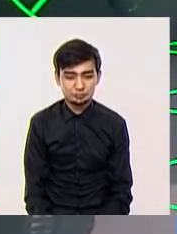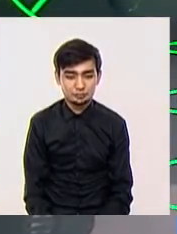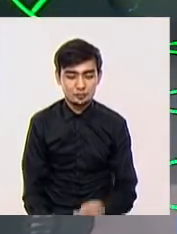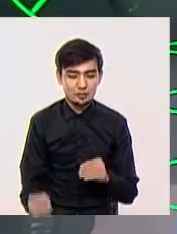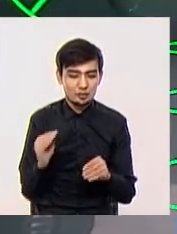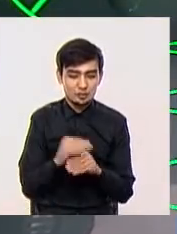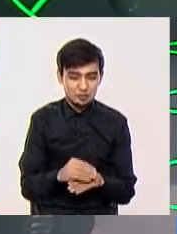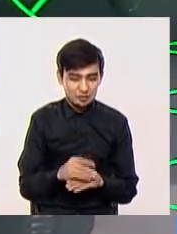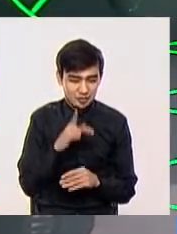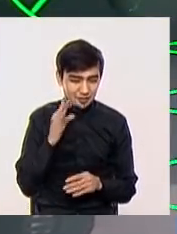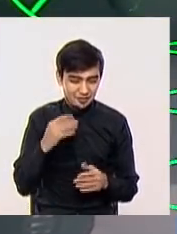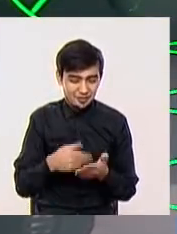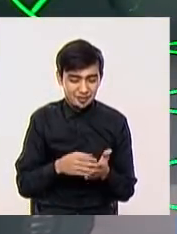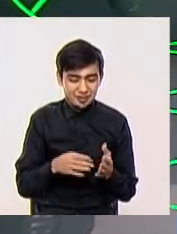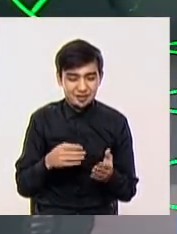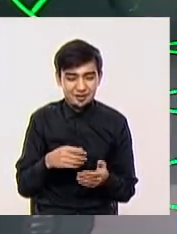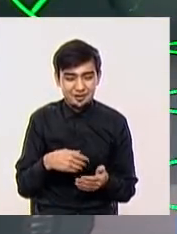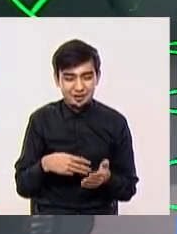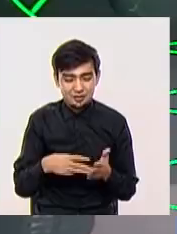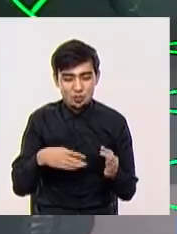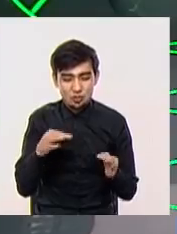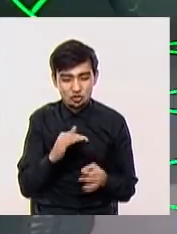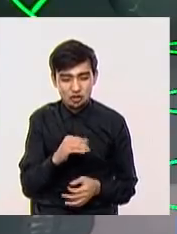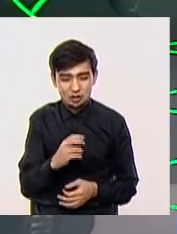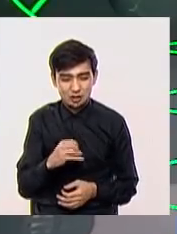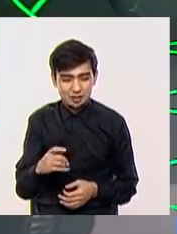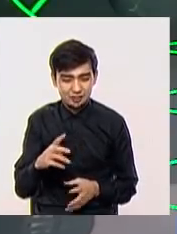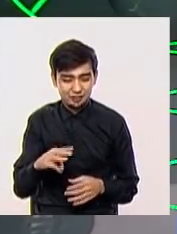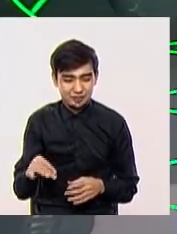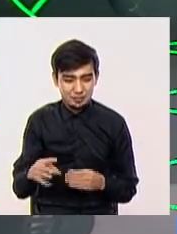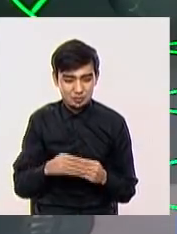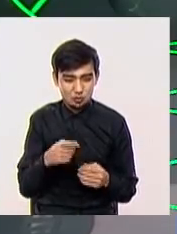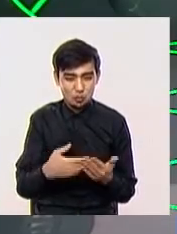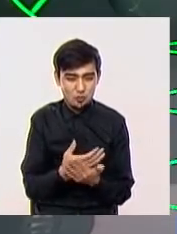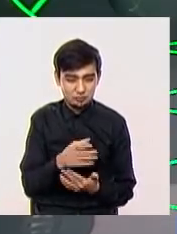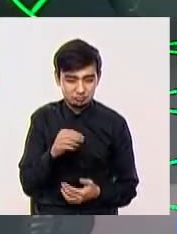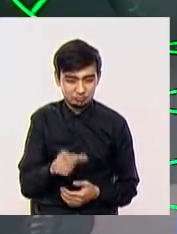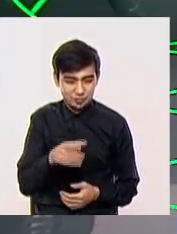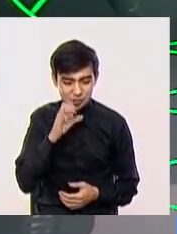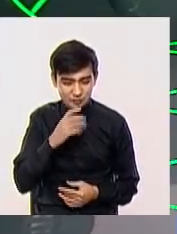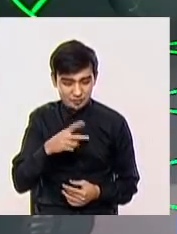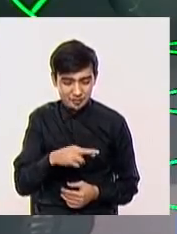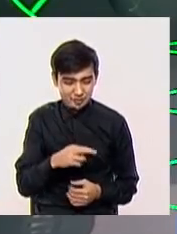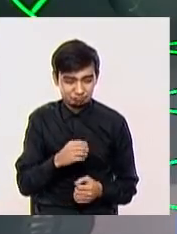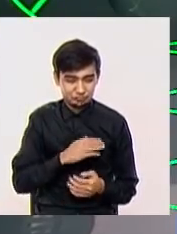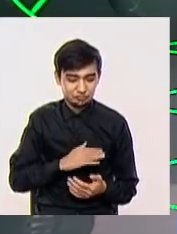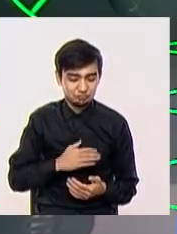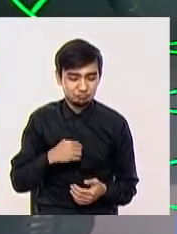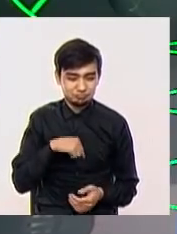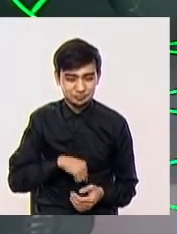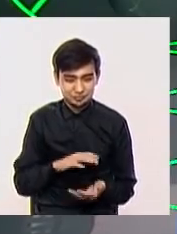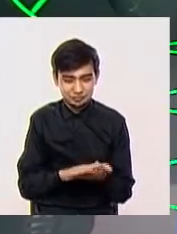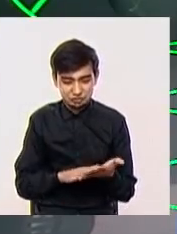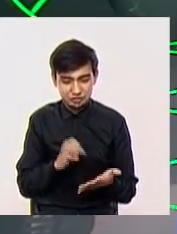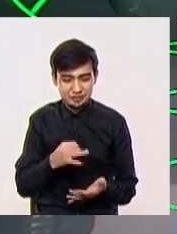Добавьте ярких красок в серые будни вместе с Жантакси. Это новый напиток из отвара растений верблюжья колючка. Помимо утоления жажды,